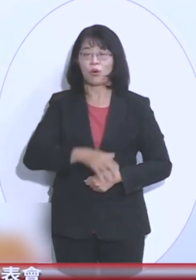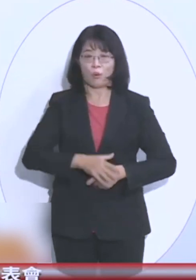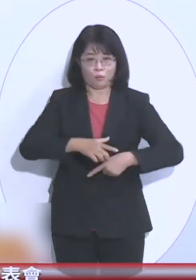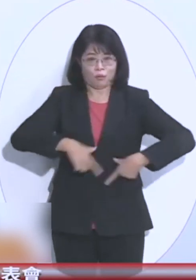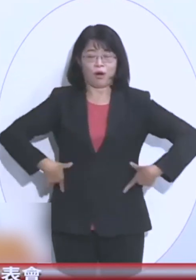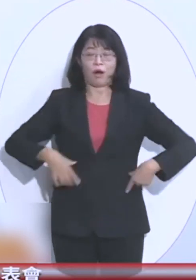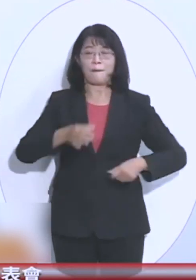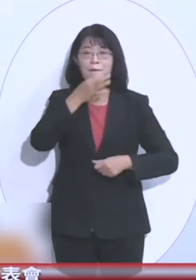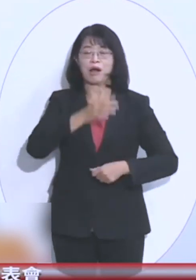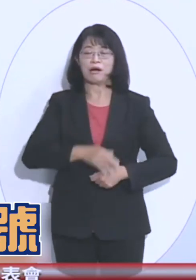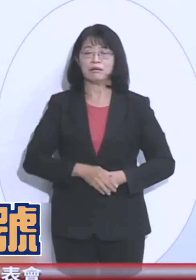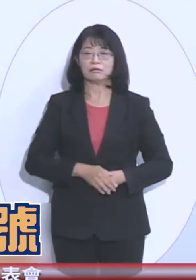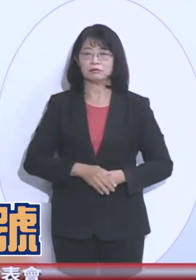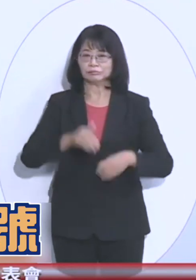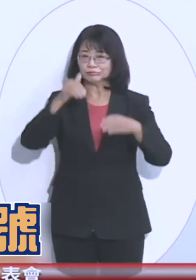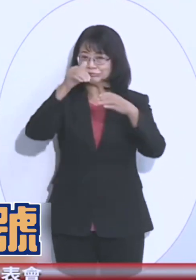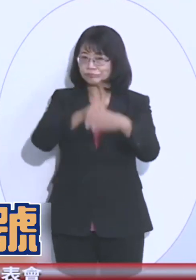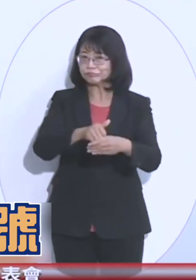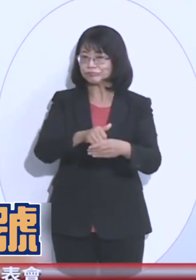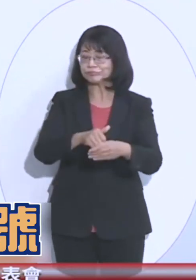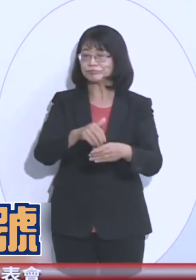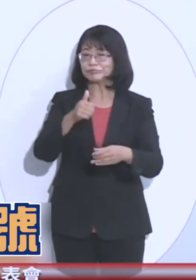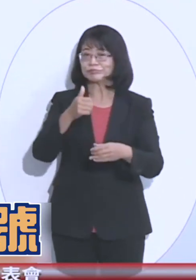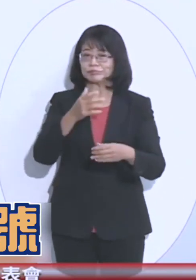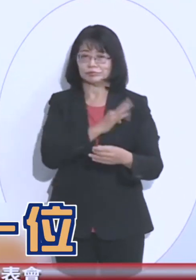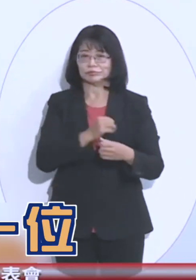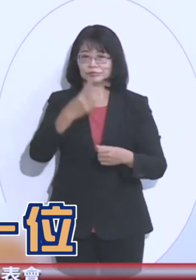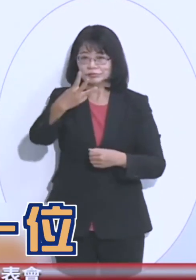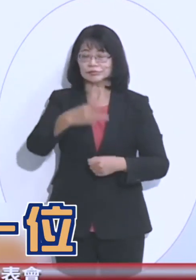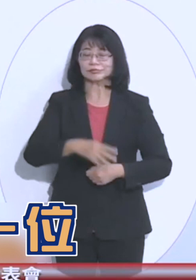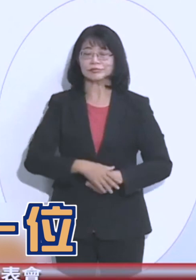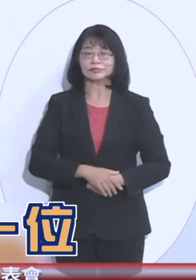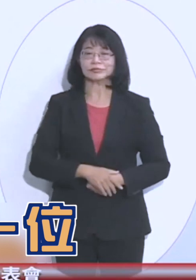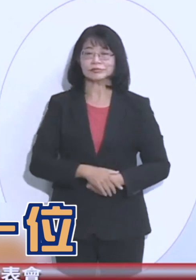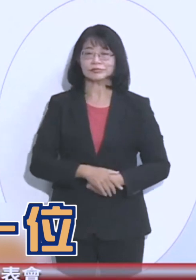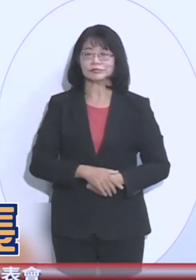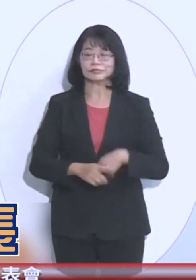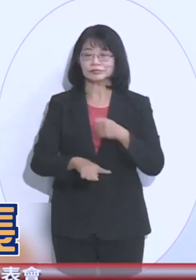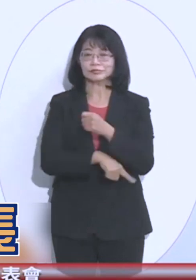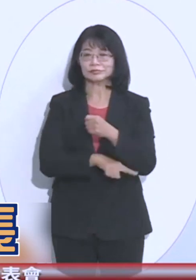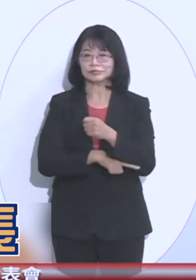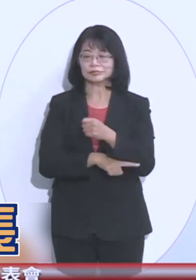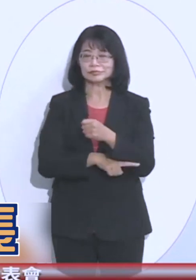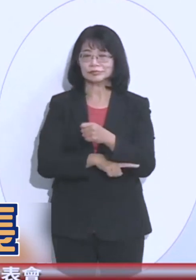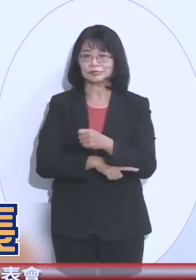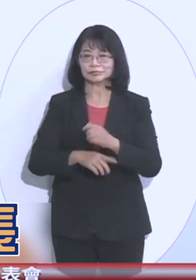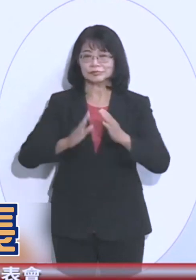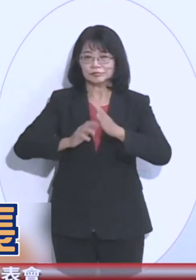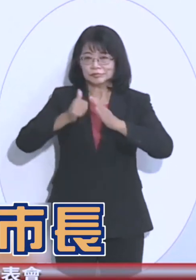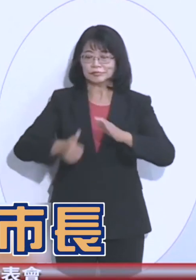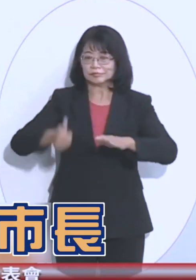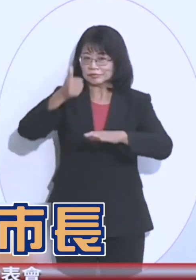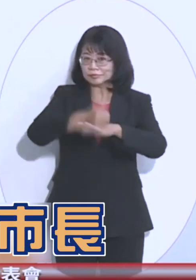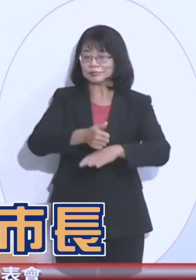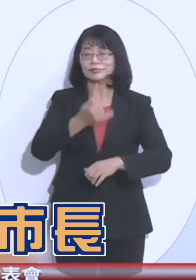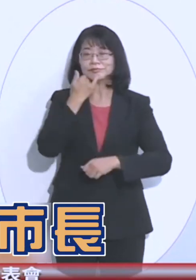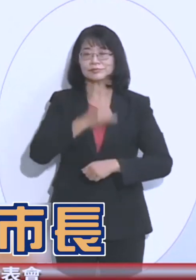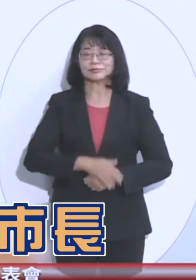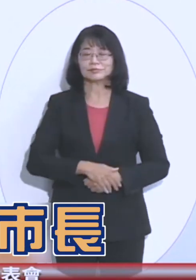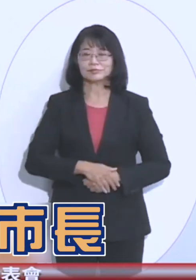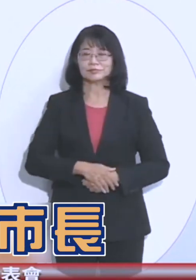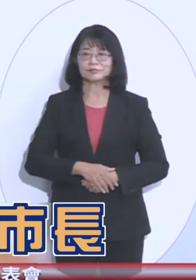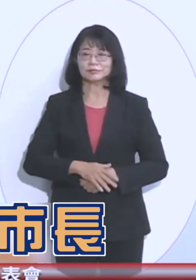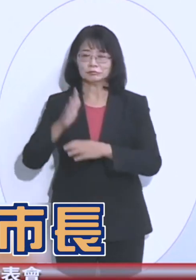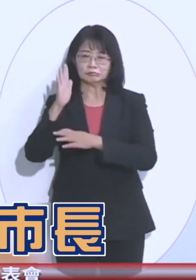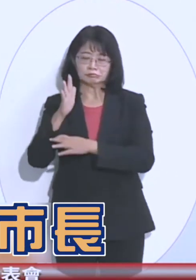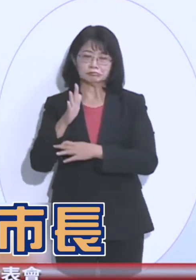力，这张选票你决定转给三号的。最后就会产生一个有魄力的市场，不是在那官商